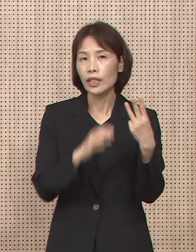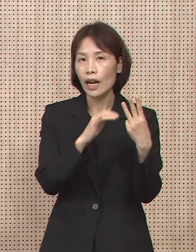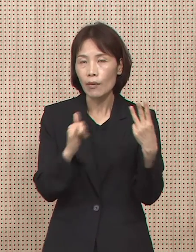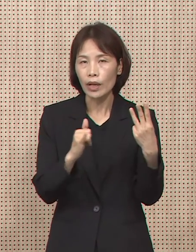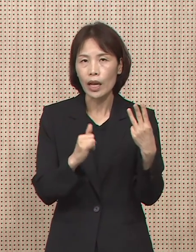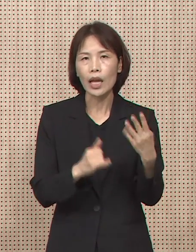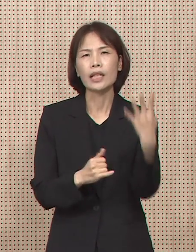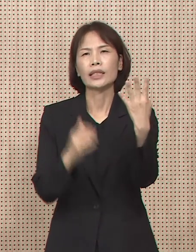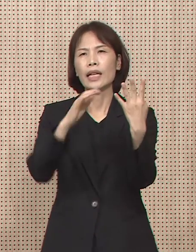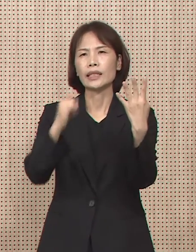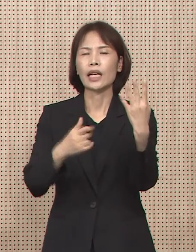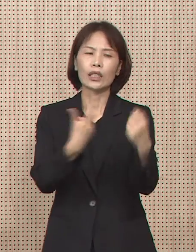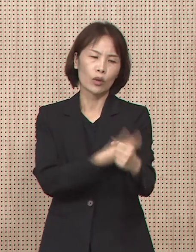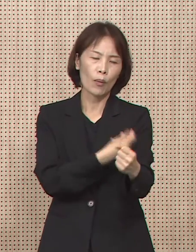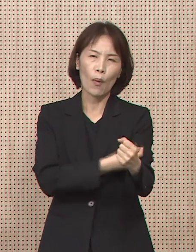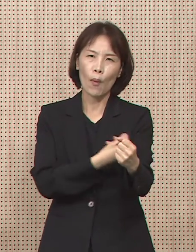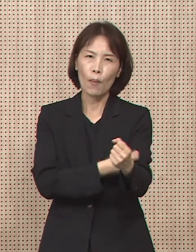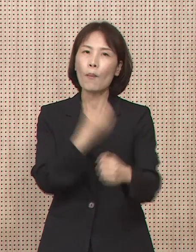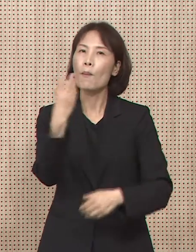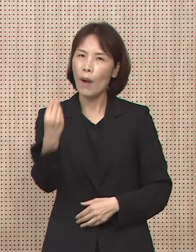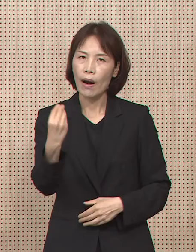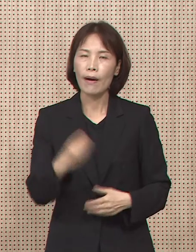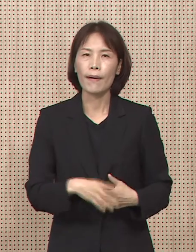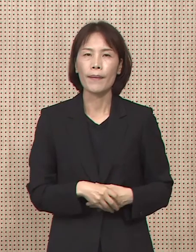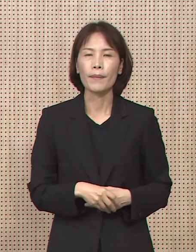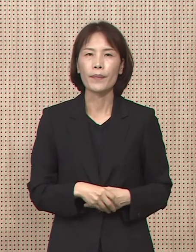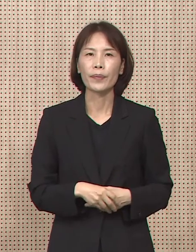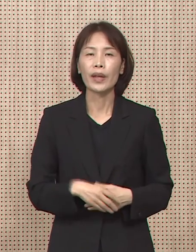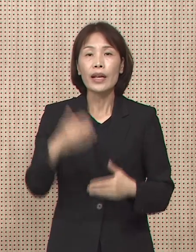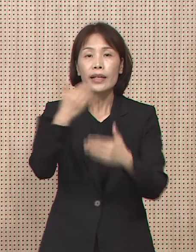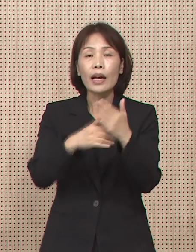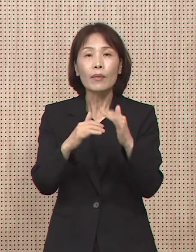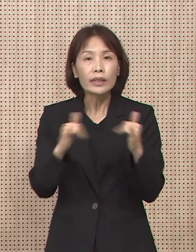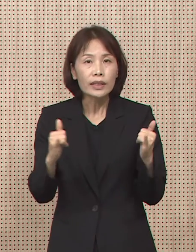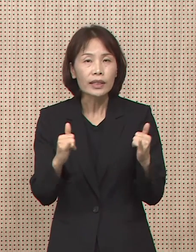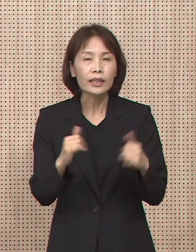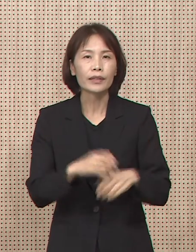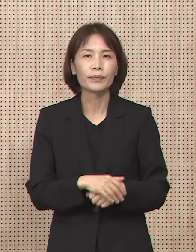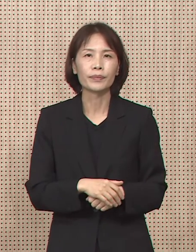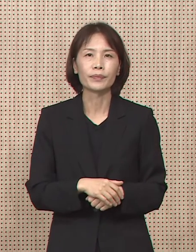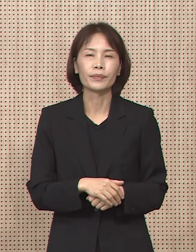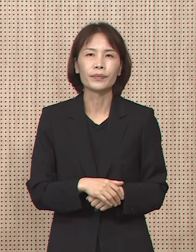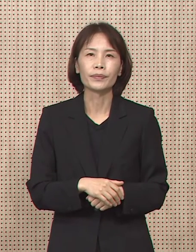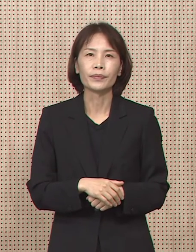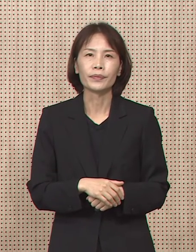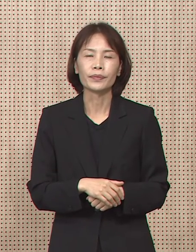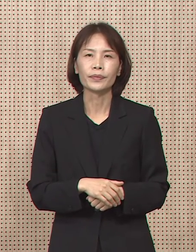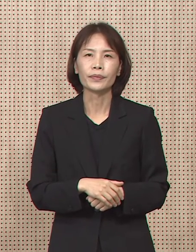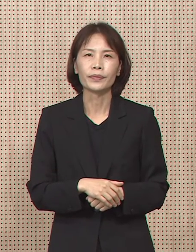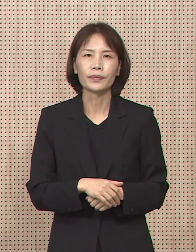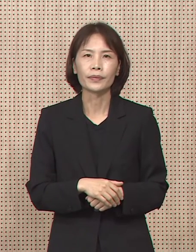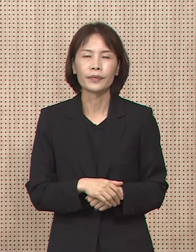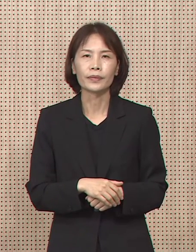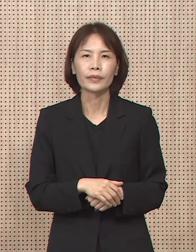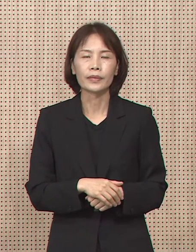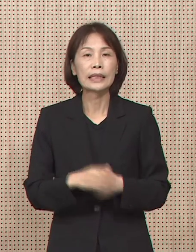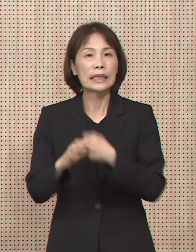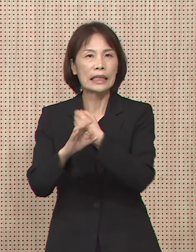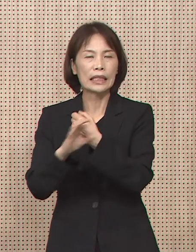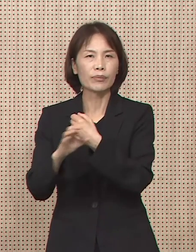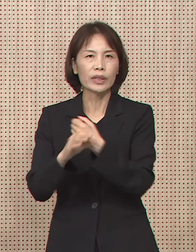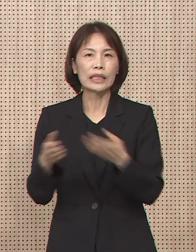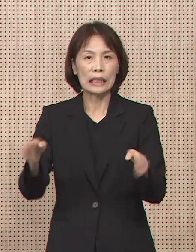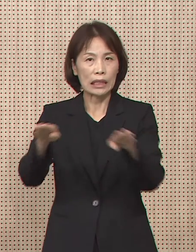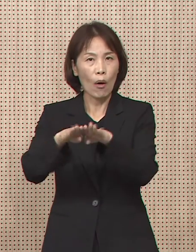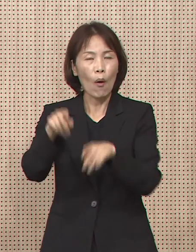3,840명이 4차 접종에 참여하였습니다. 지금 아직 남아있는 집중호우 이재민 임시주거시설 대응